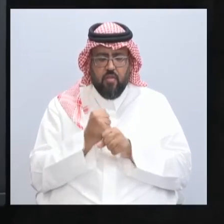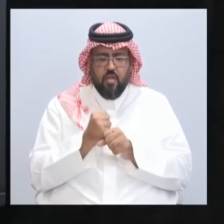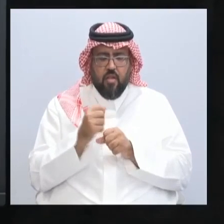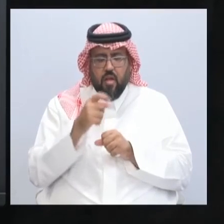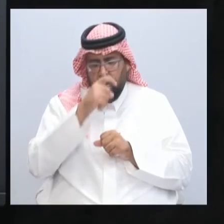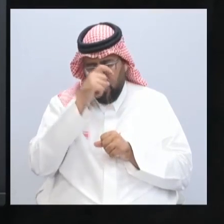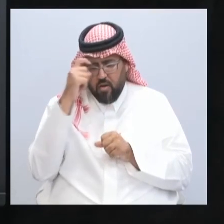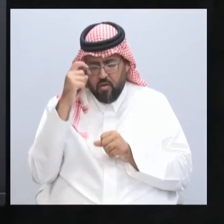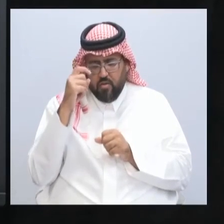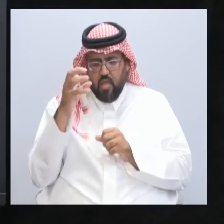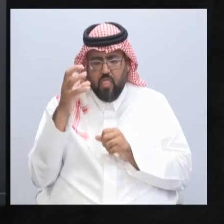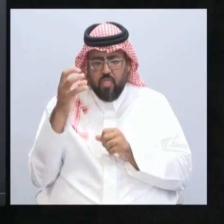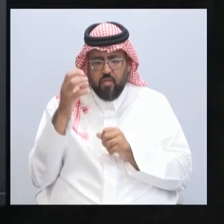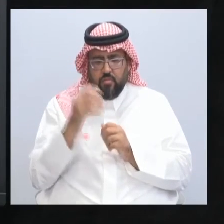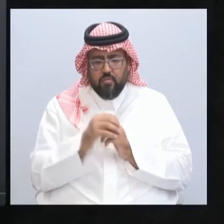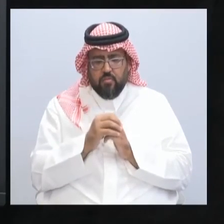الحراره